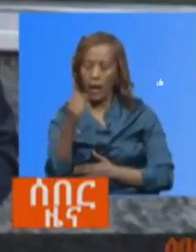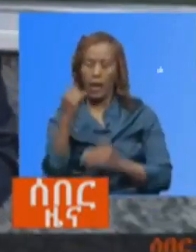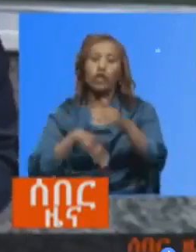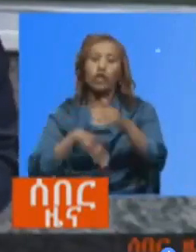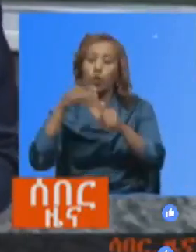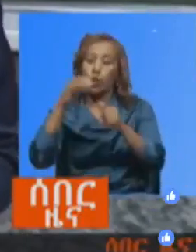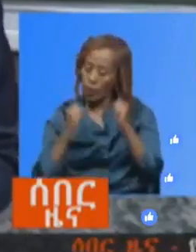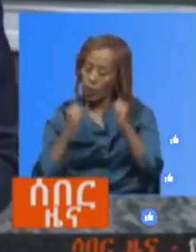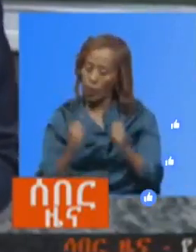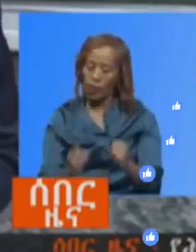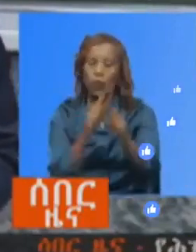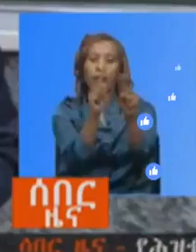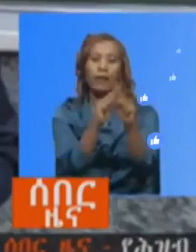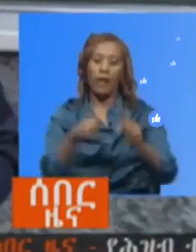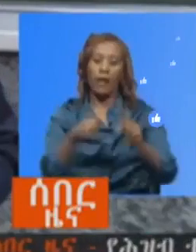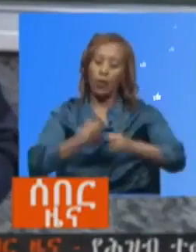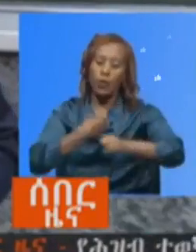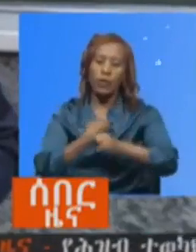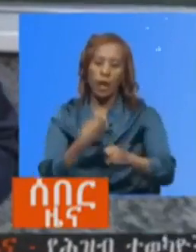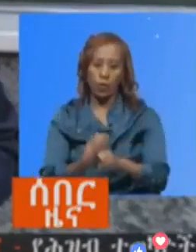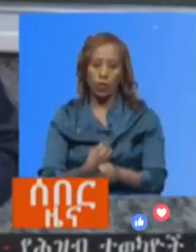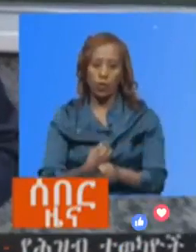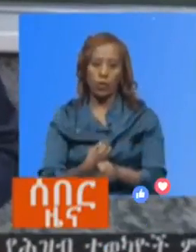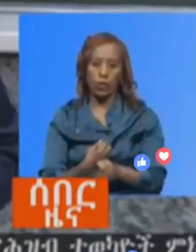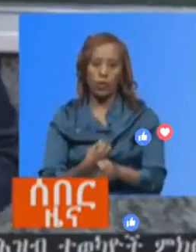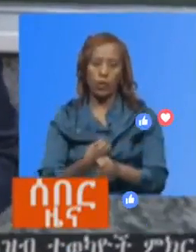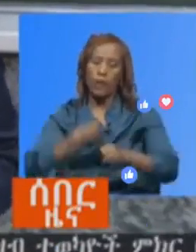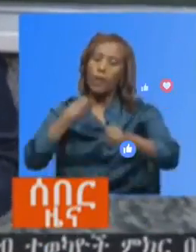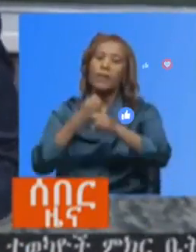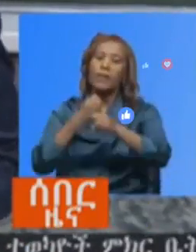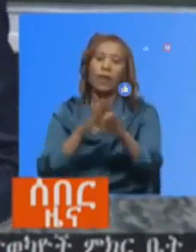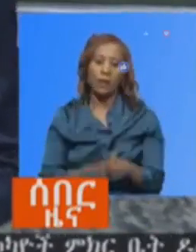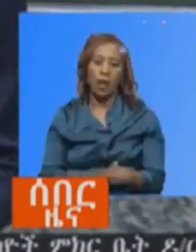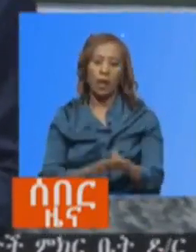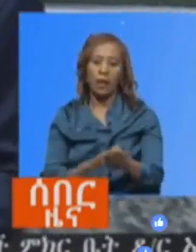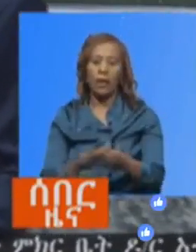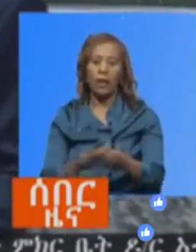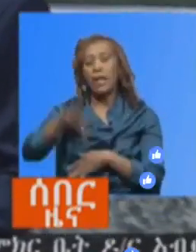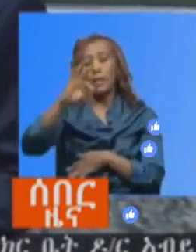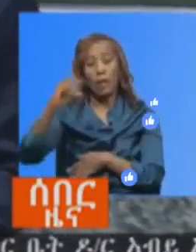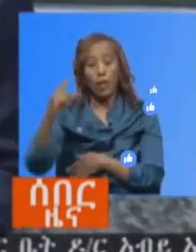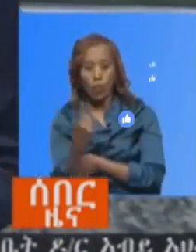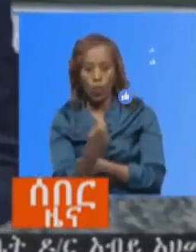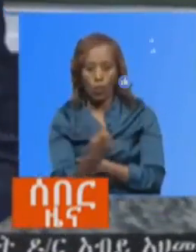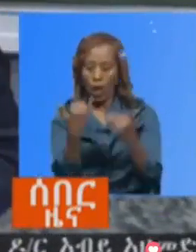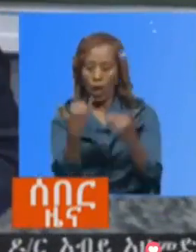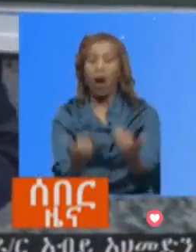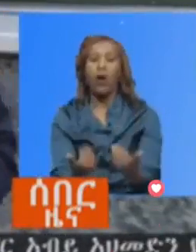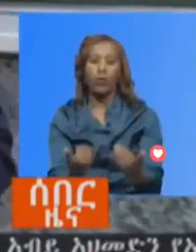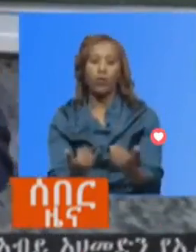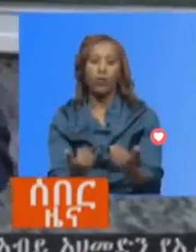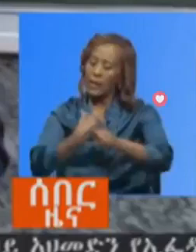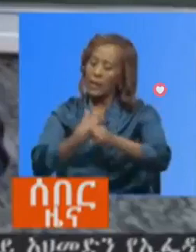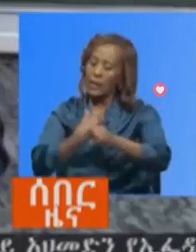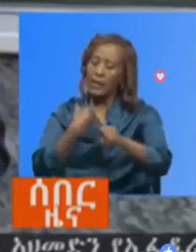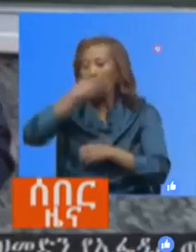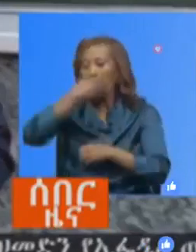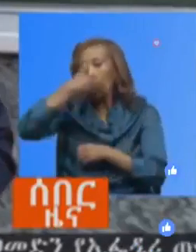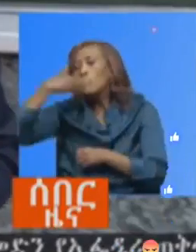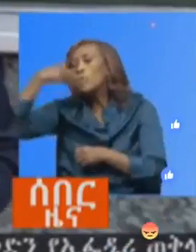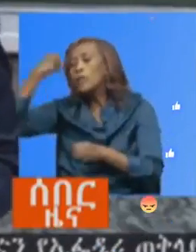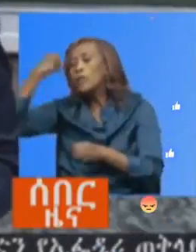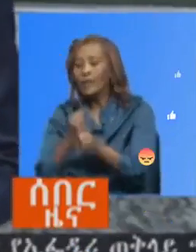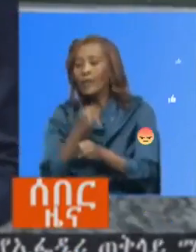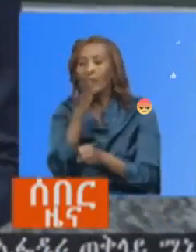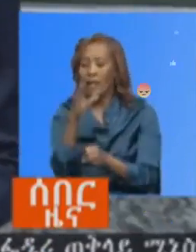ለማስቻል የተለያዩ ስራዎችን በመስራት ላይ የሚገኝ ቢሆንም አሁንም ከሰራነው ይልቅ